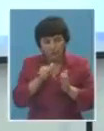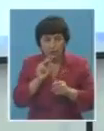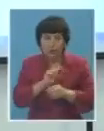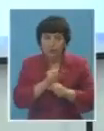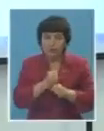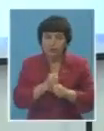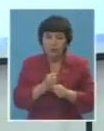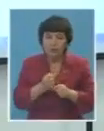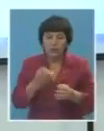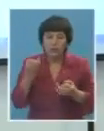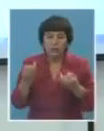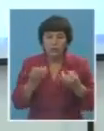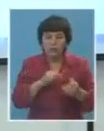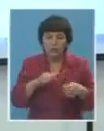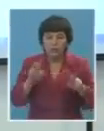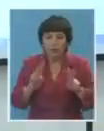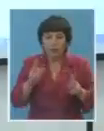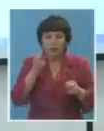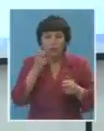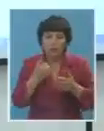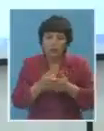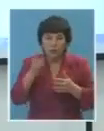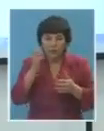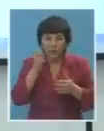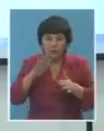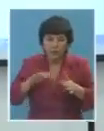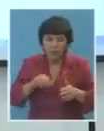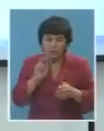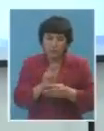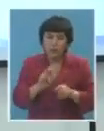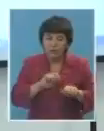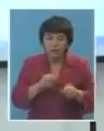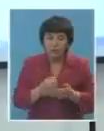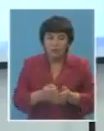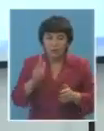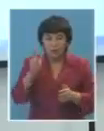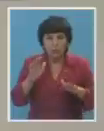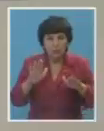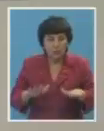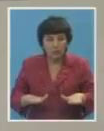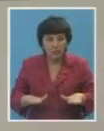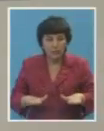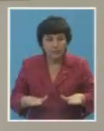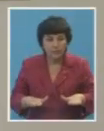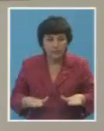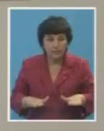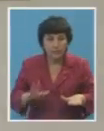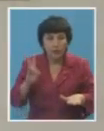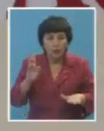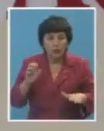Сосын қызығушылар балдар өздері түске дейін түс қайта келіп жұмыстануға мүмкіндік береді. Негізі 300 орынды. Нұр Отан